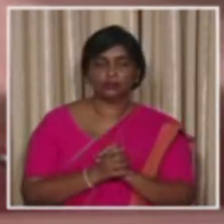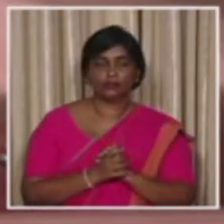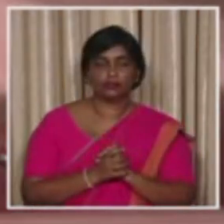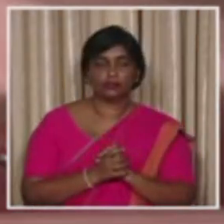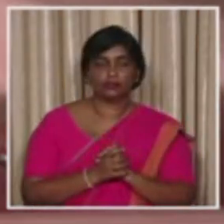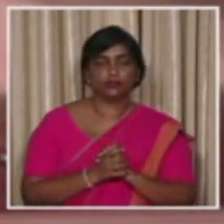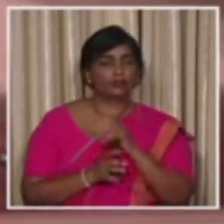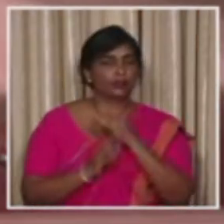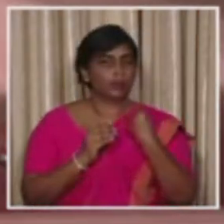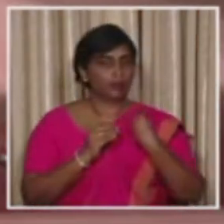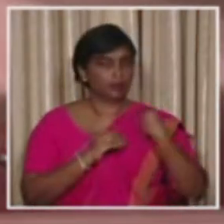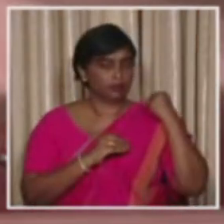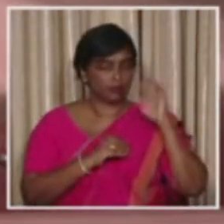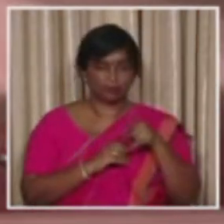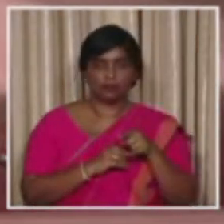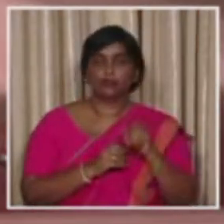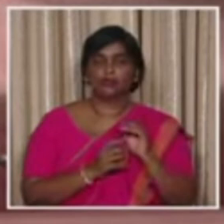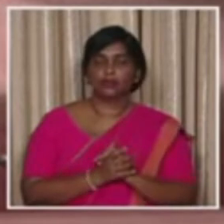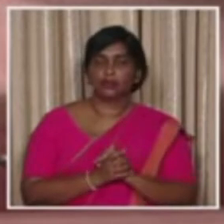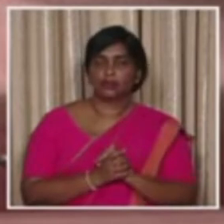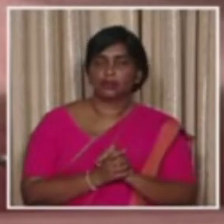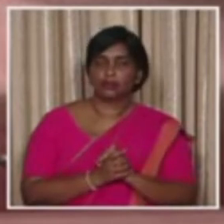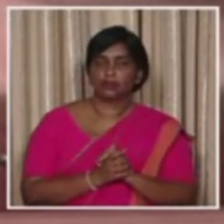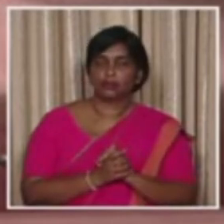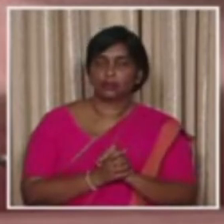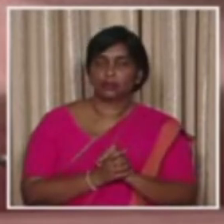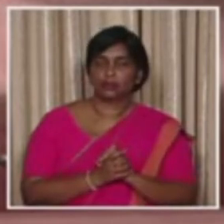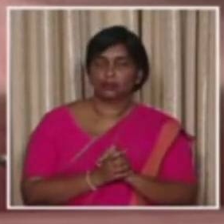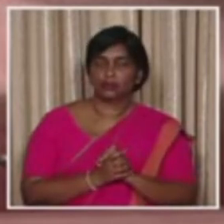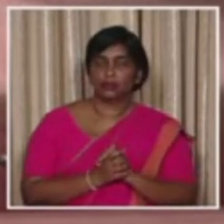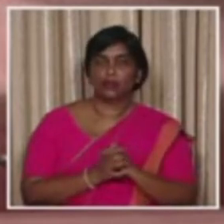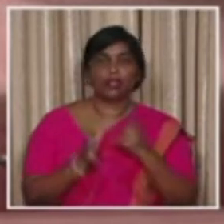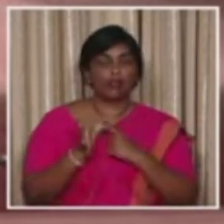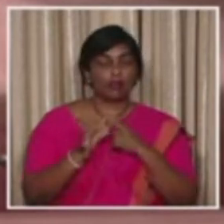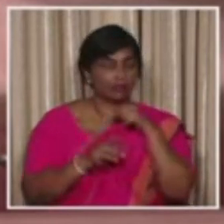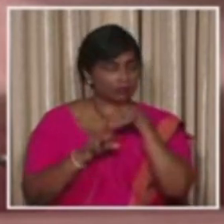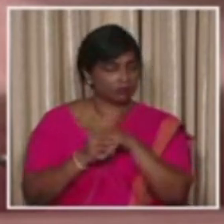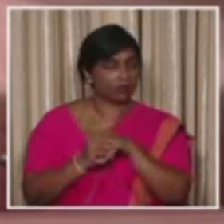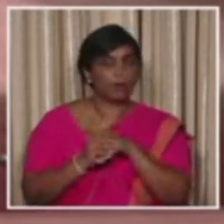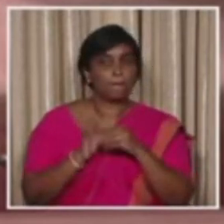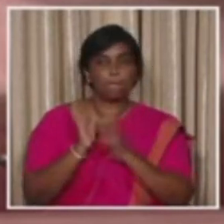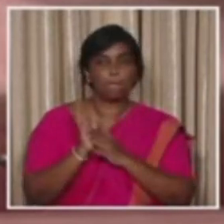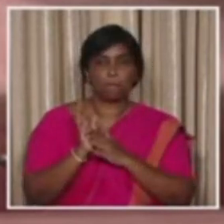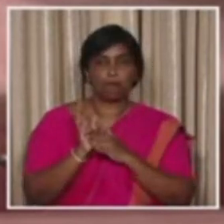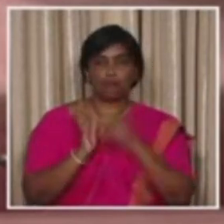அண்மையிலே அக்கரைப்பட்டிலே இருந்து ஒரு மௌலவி அவர்கள்